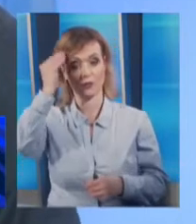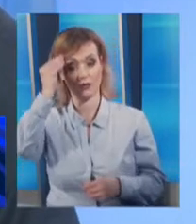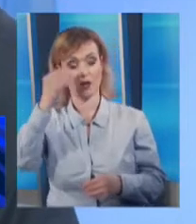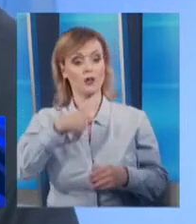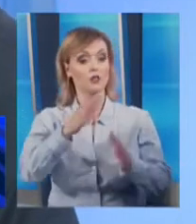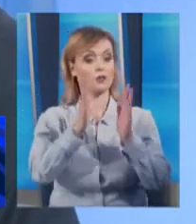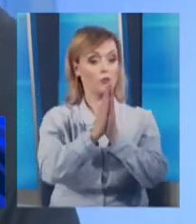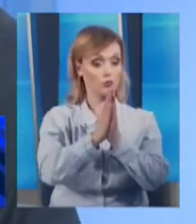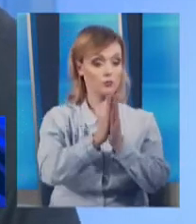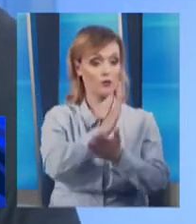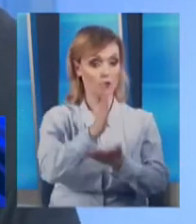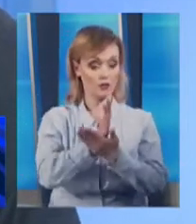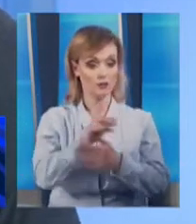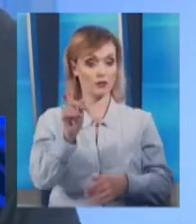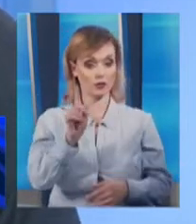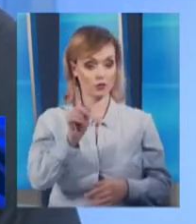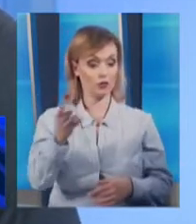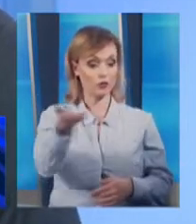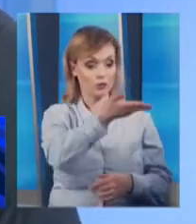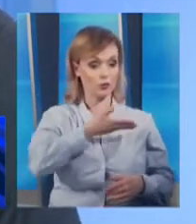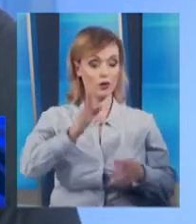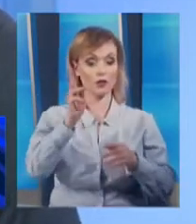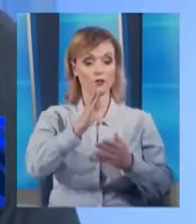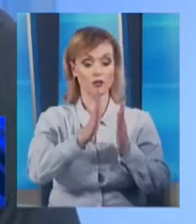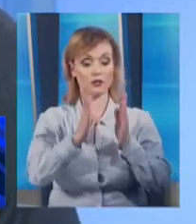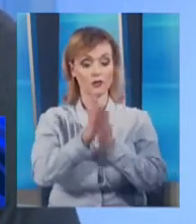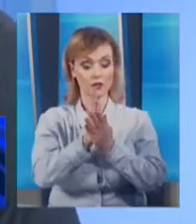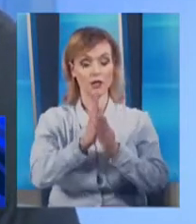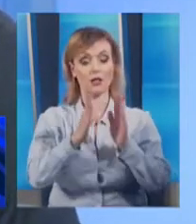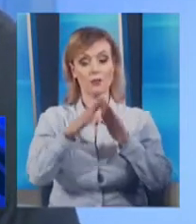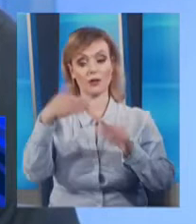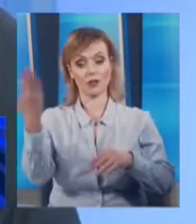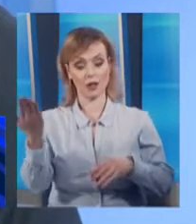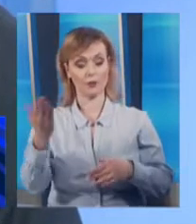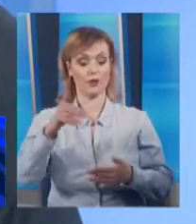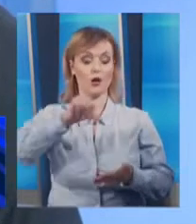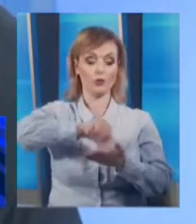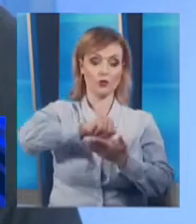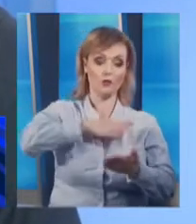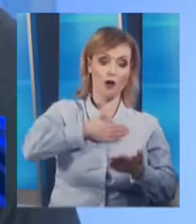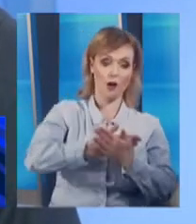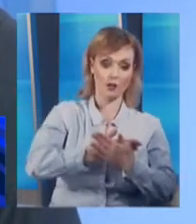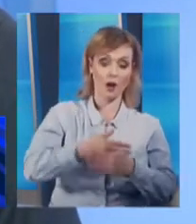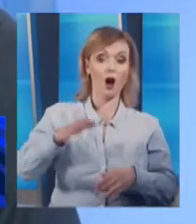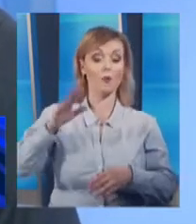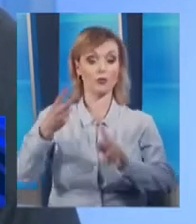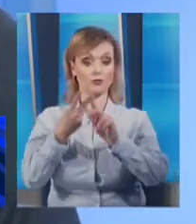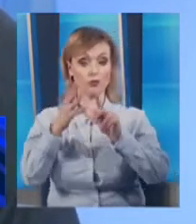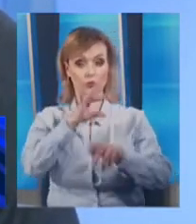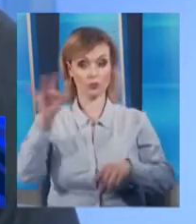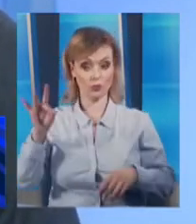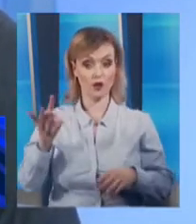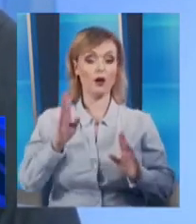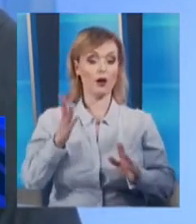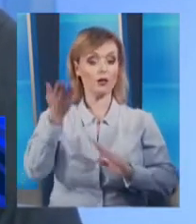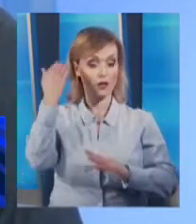Îndemnul nostru este ca noi, cei de dreapta, să ieșim masiv toți la vot. Acum, în turul 2, așa cum